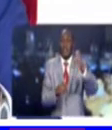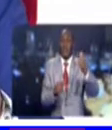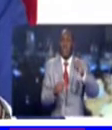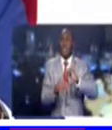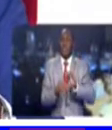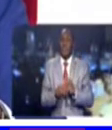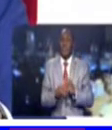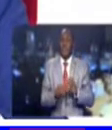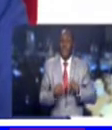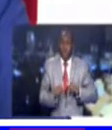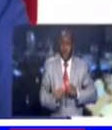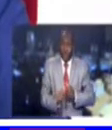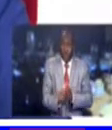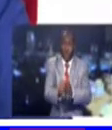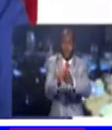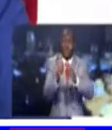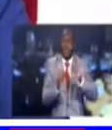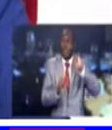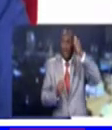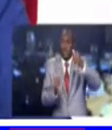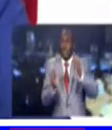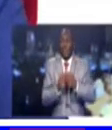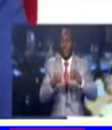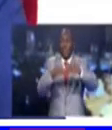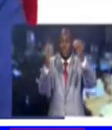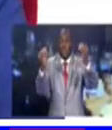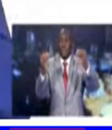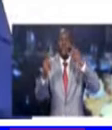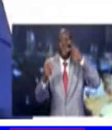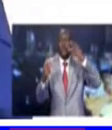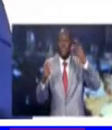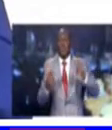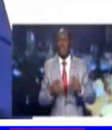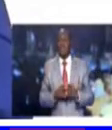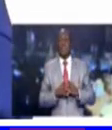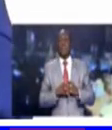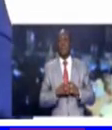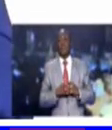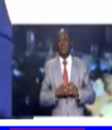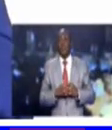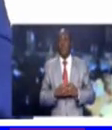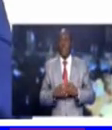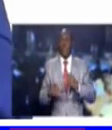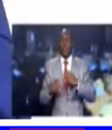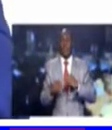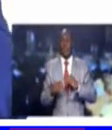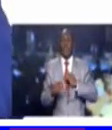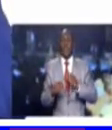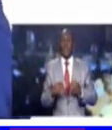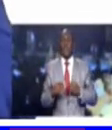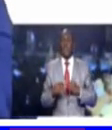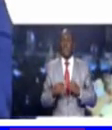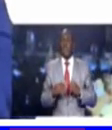je l'épouserais demain avec l'opposition parlementaire je tiens en particulier à